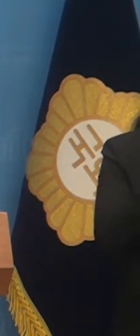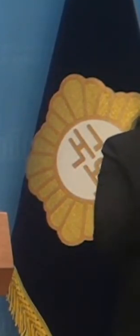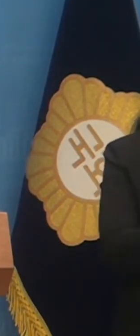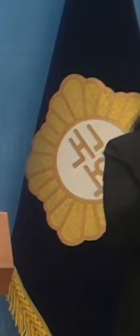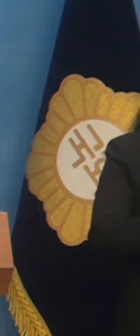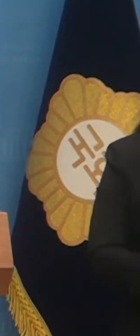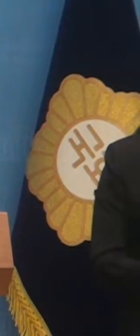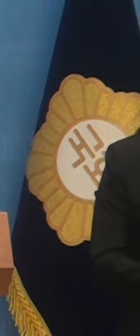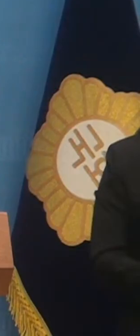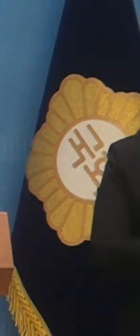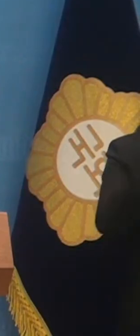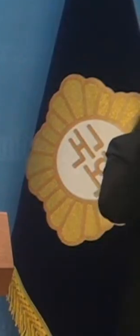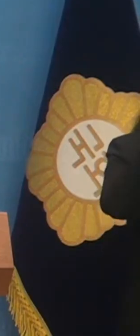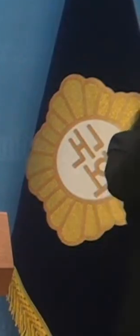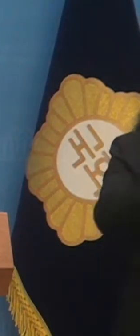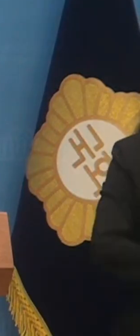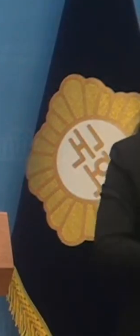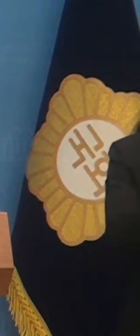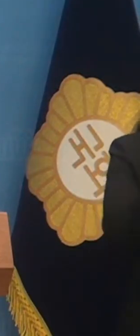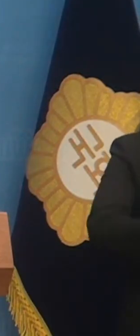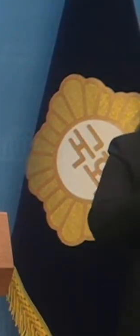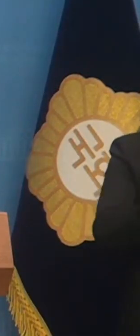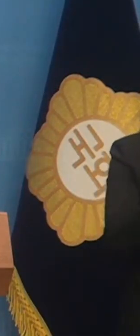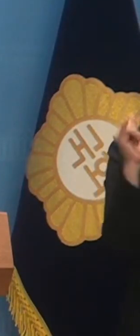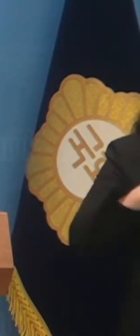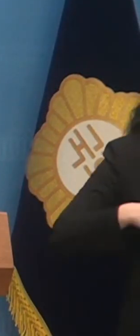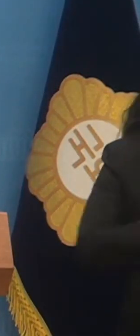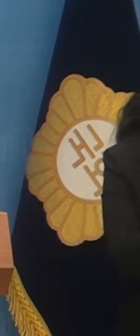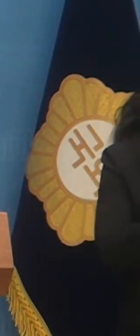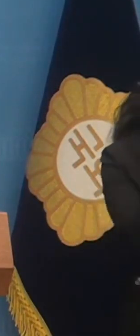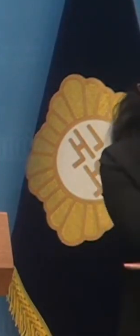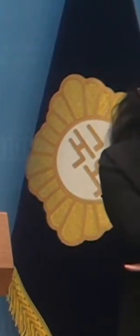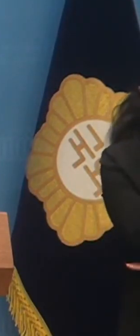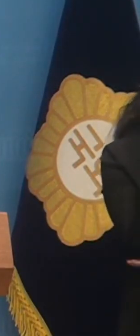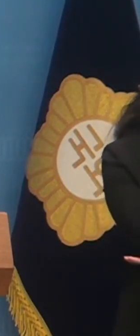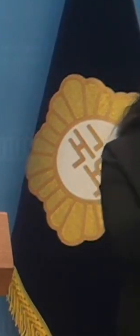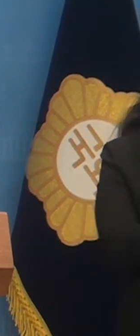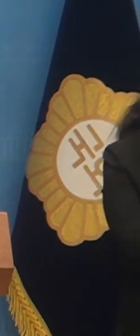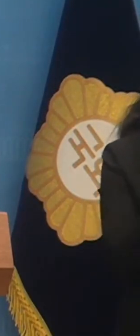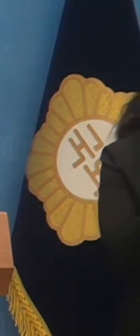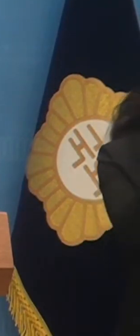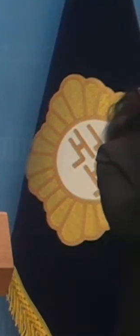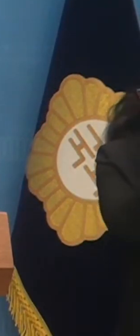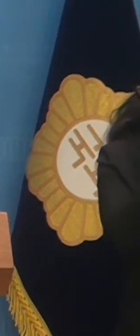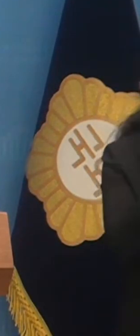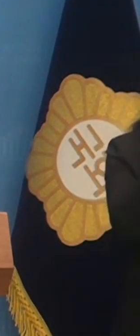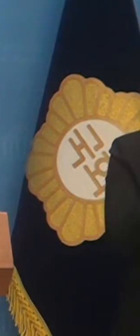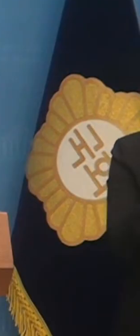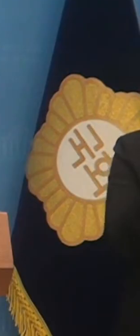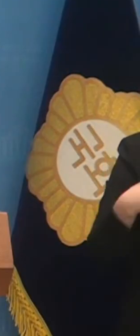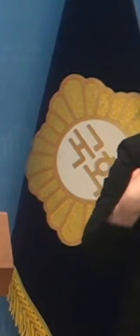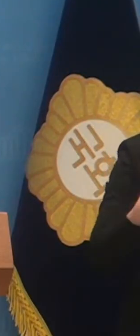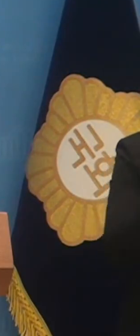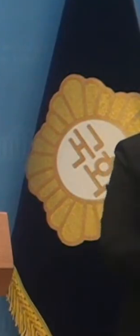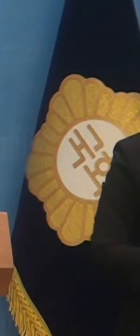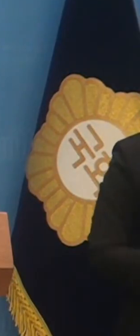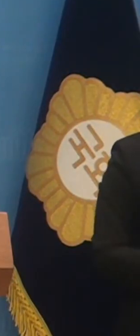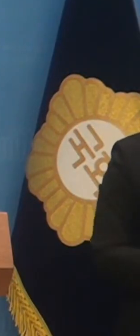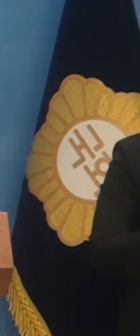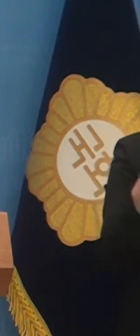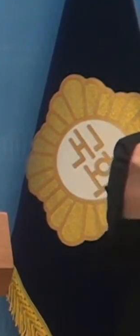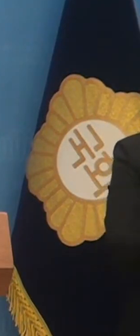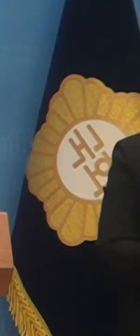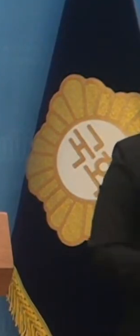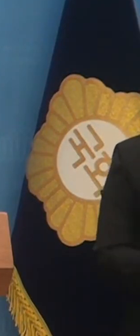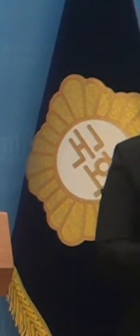문제입니다. 앞으로 어떻게 공직자 비리를 감시하고 사정 기관을 감독할 수나 있겠습니까?